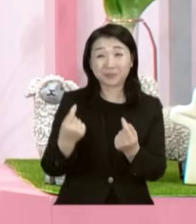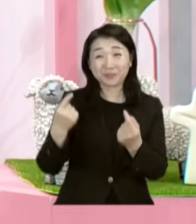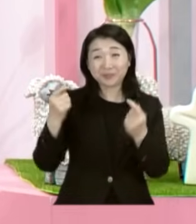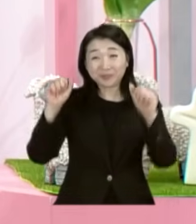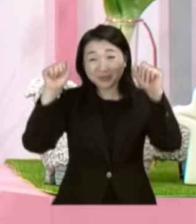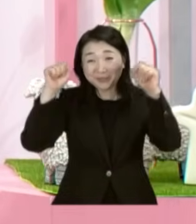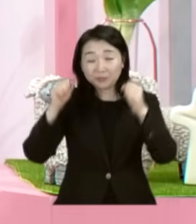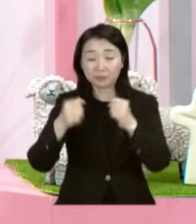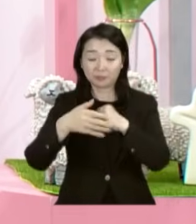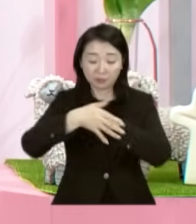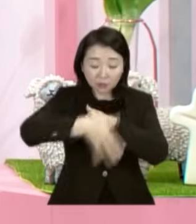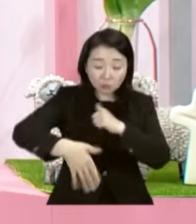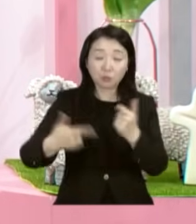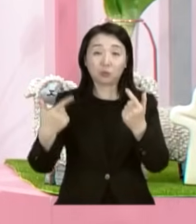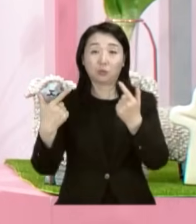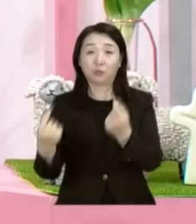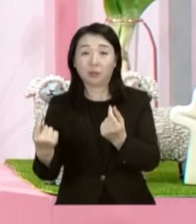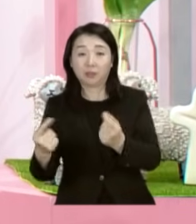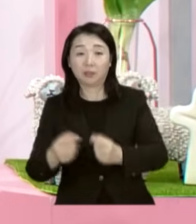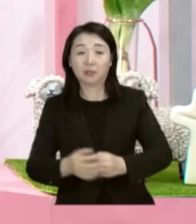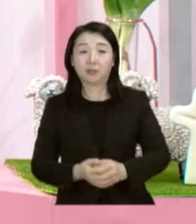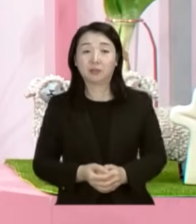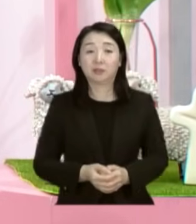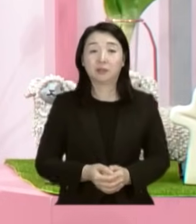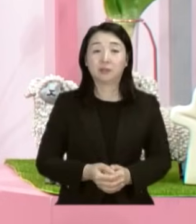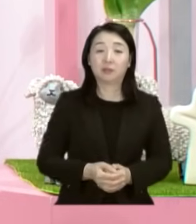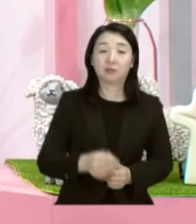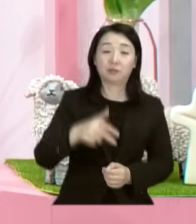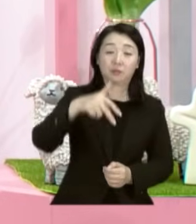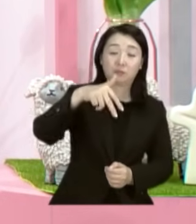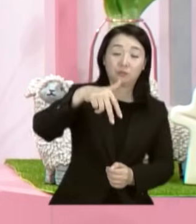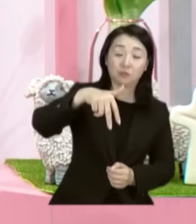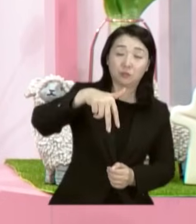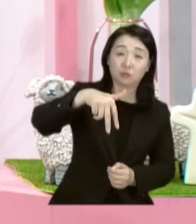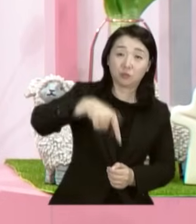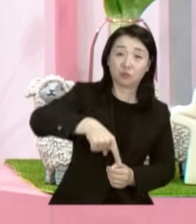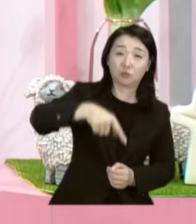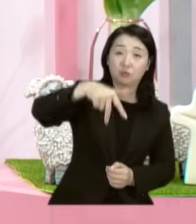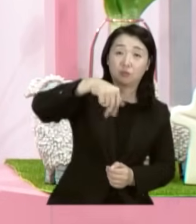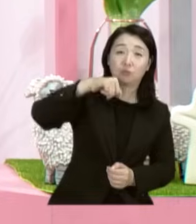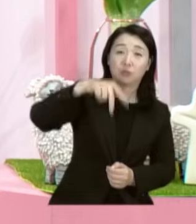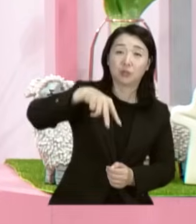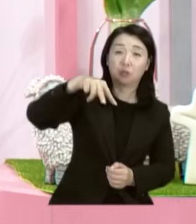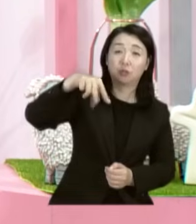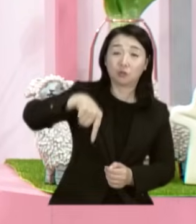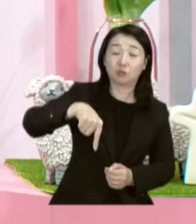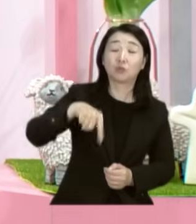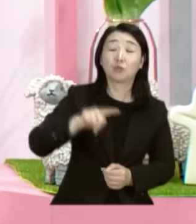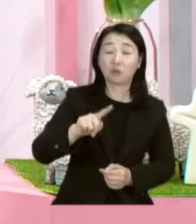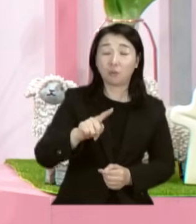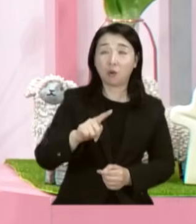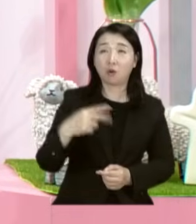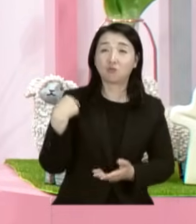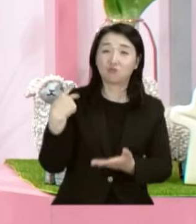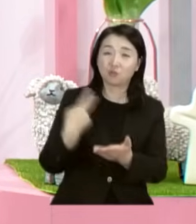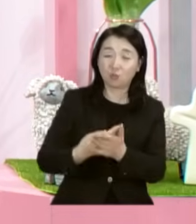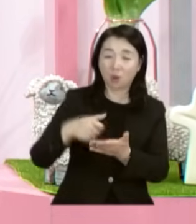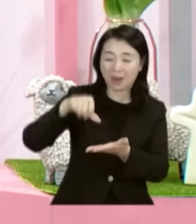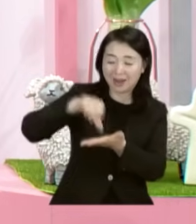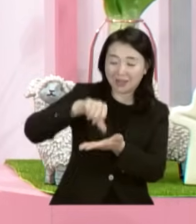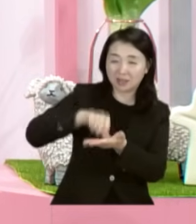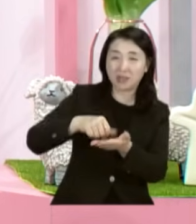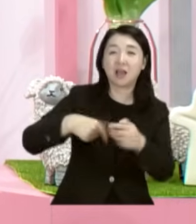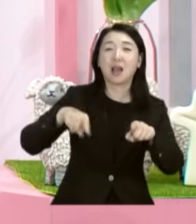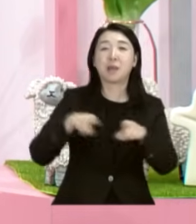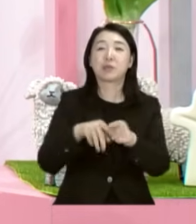스포츠화 된 무술이라고 생각하시면 되시고 저희는 사실상 그냥 보시면 유도랑 레슬링을 살짝 섞어 놓은 아